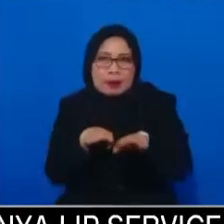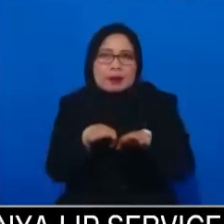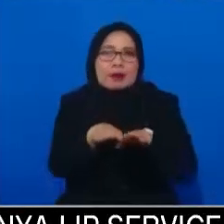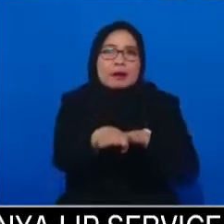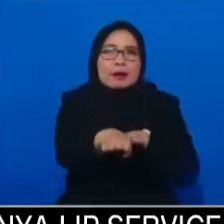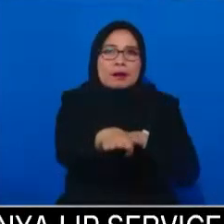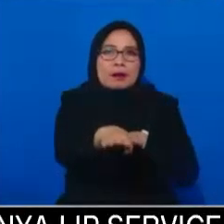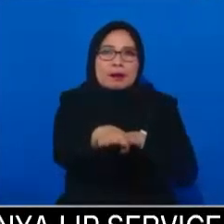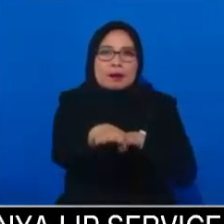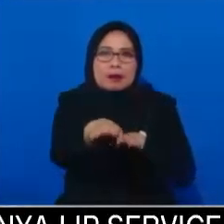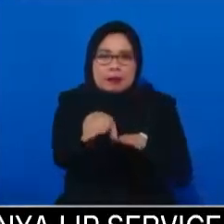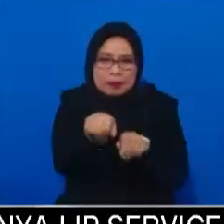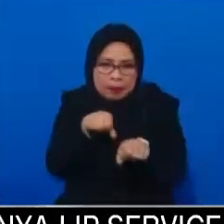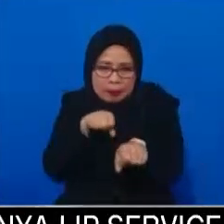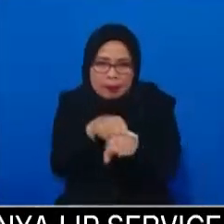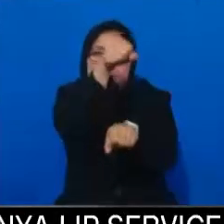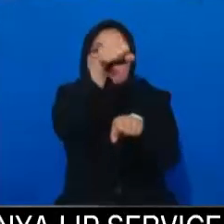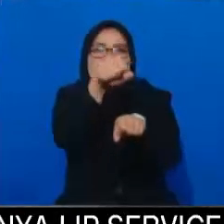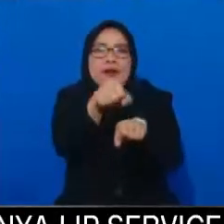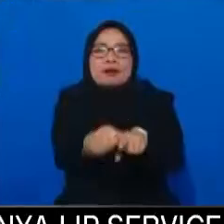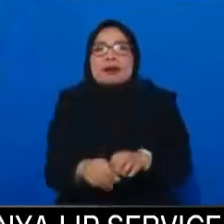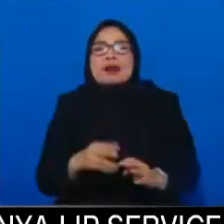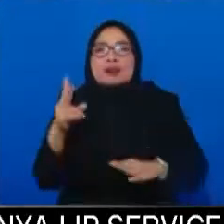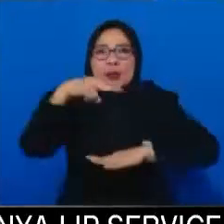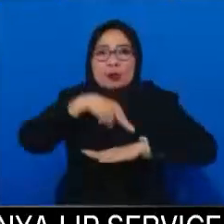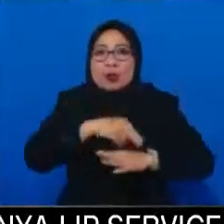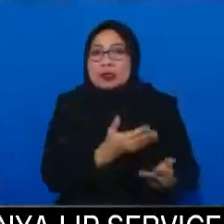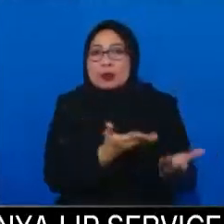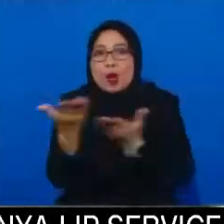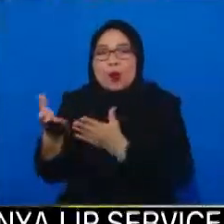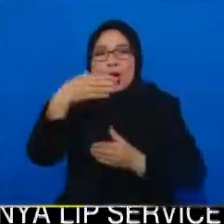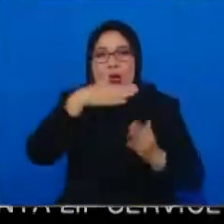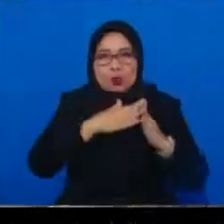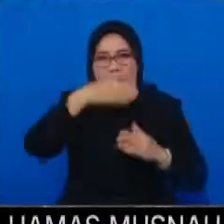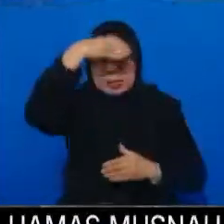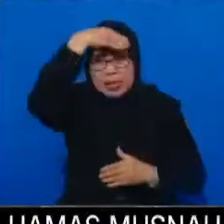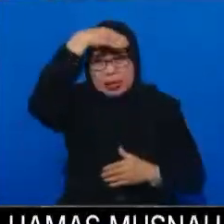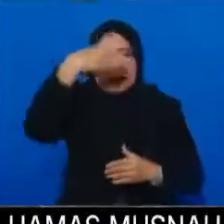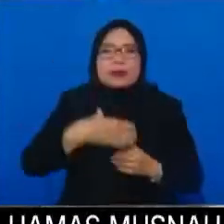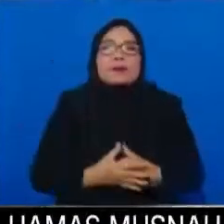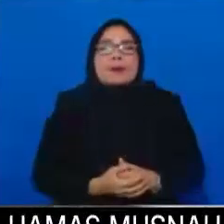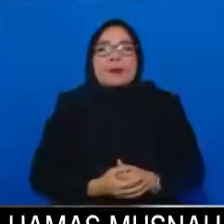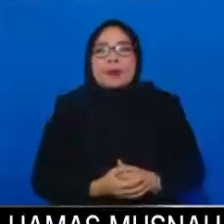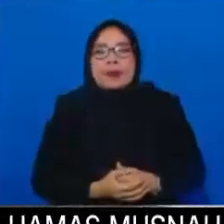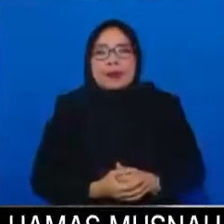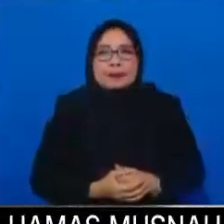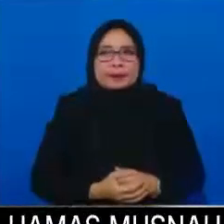truk tronton. Pengemudi dan seorang penumpang dilarikan ke Rumah Sakit Ibnu Sina Gresik untuk mendapatkan pertolongan.